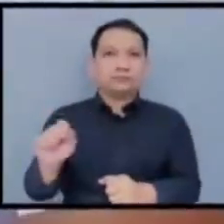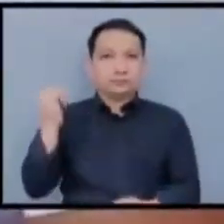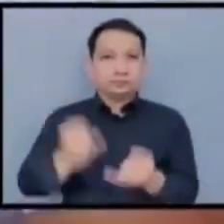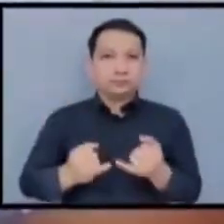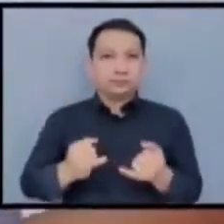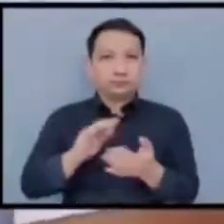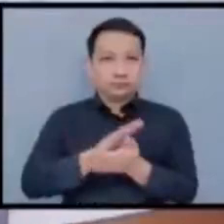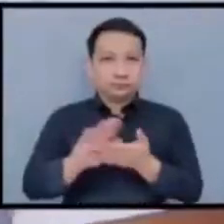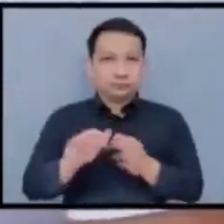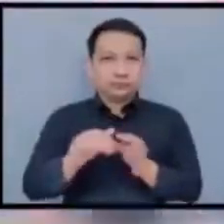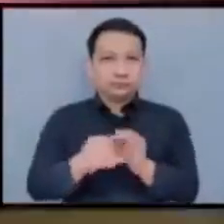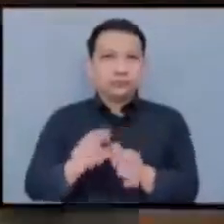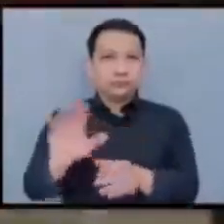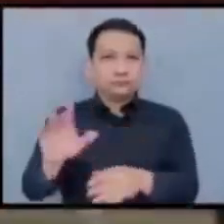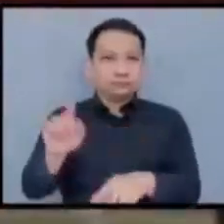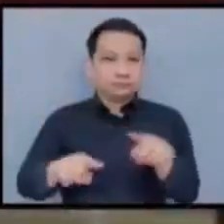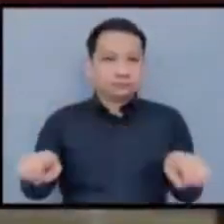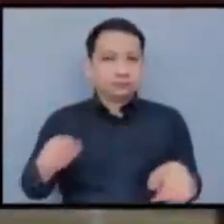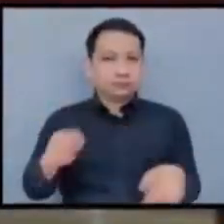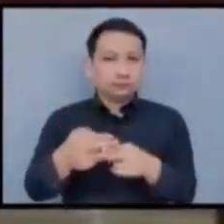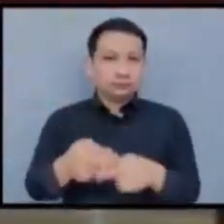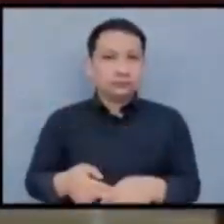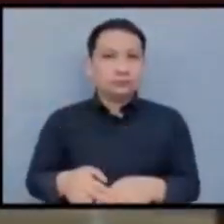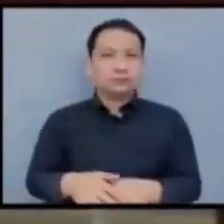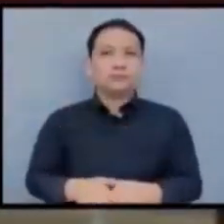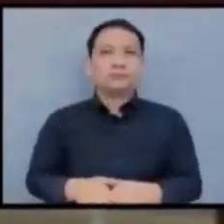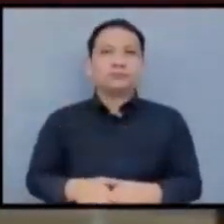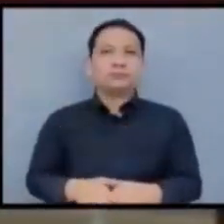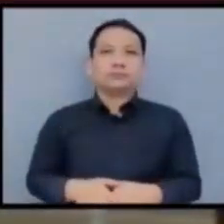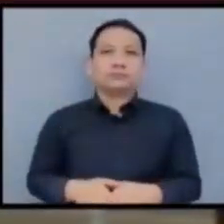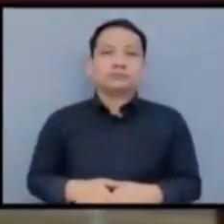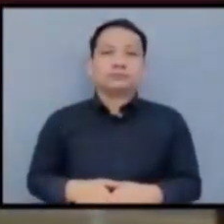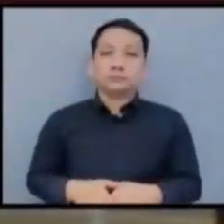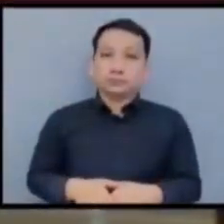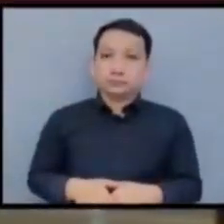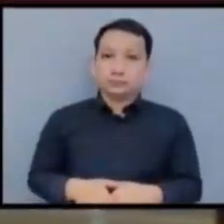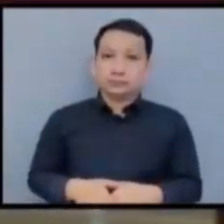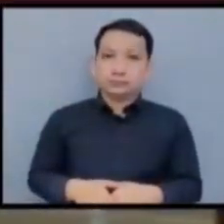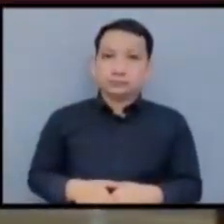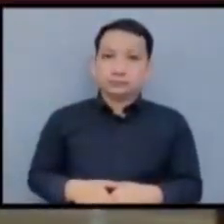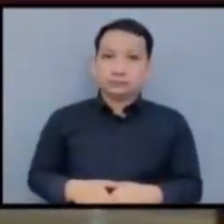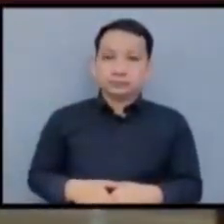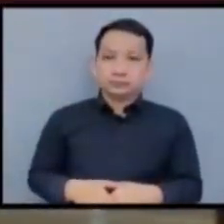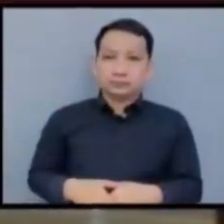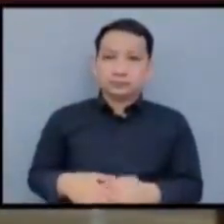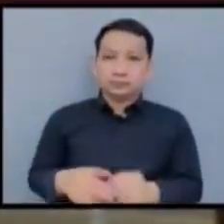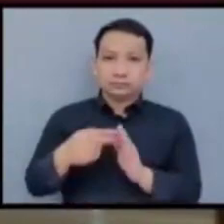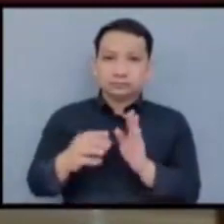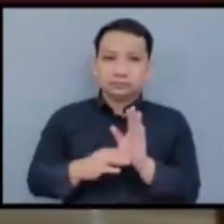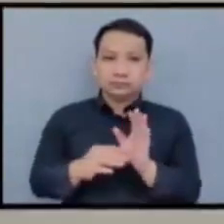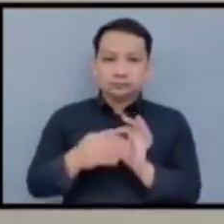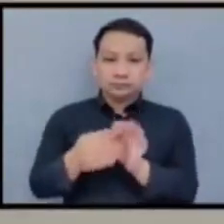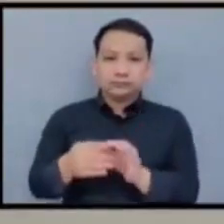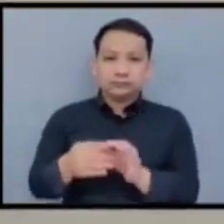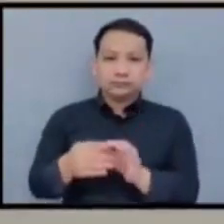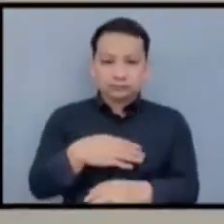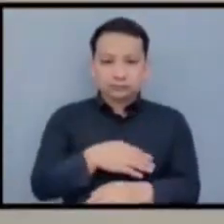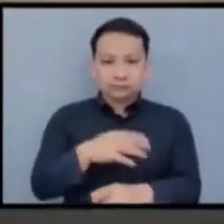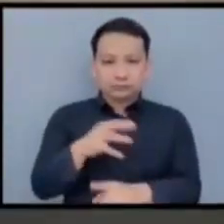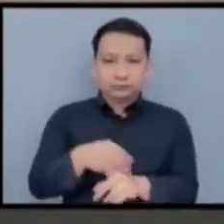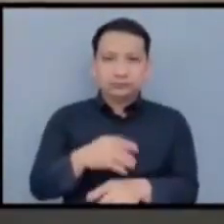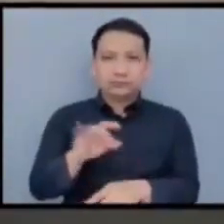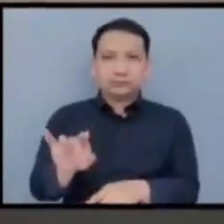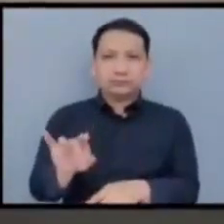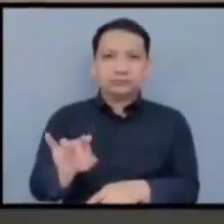ang kani-kanilang pangalan. Base sa House calendar, nakatakdang magbalik sesyon ng Kongreso sa May 8. Mela